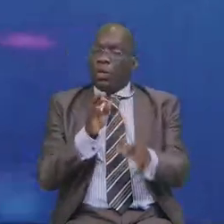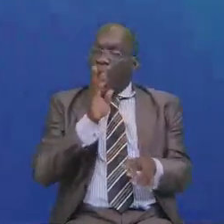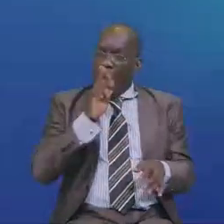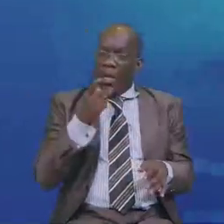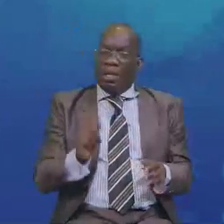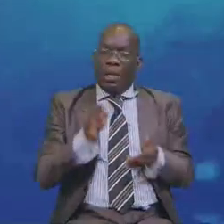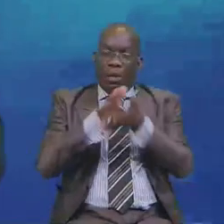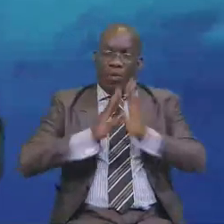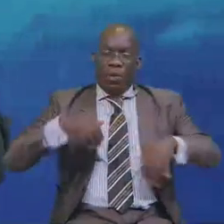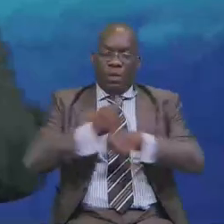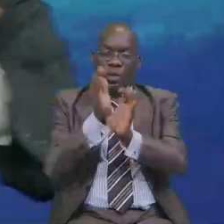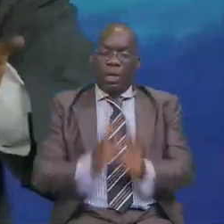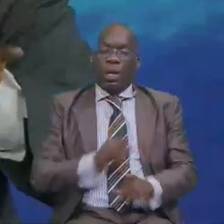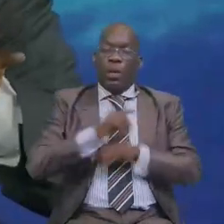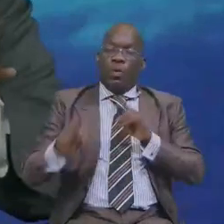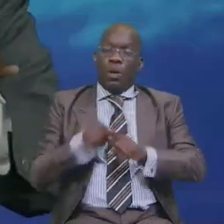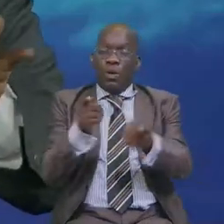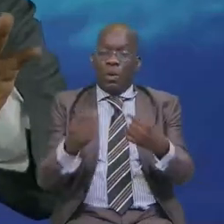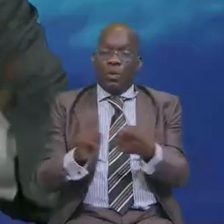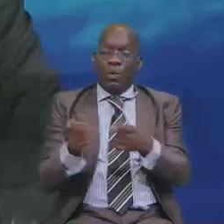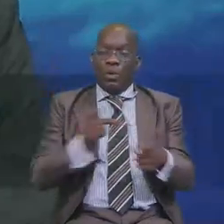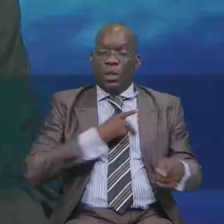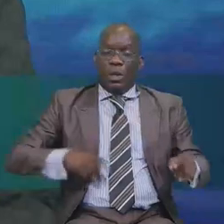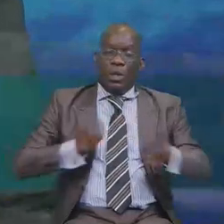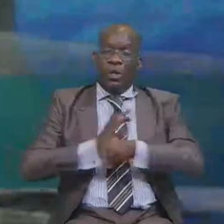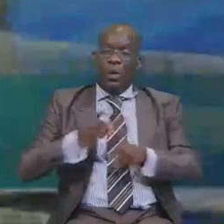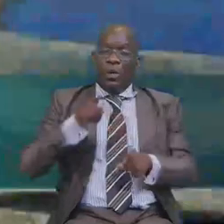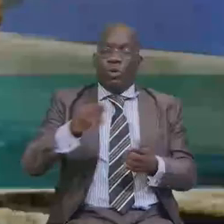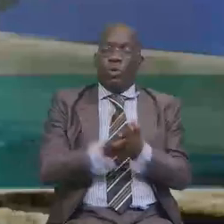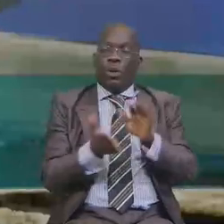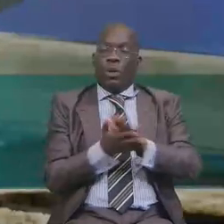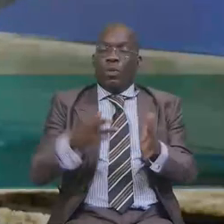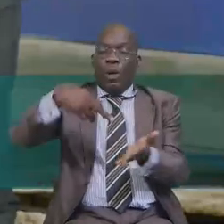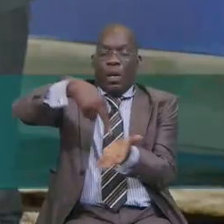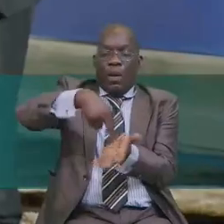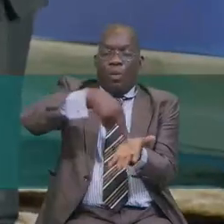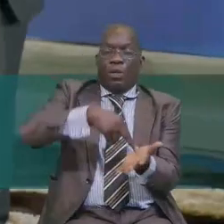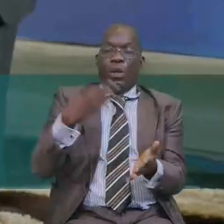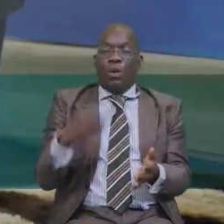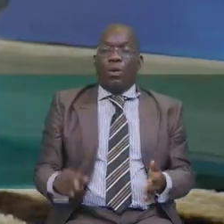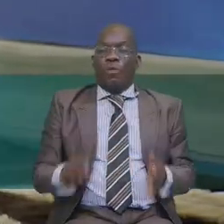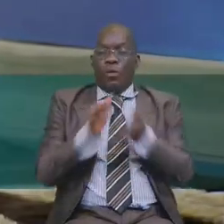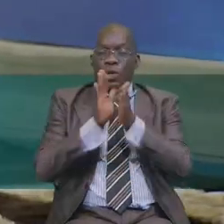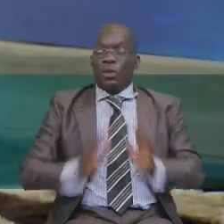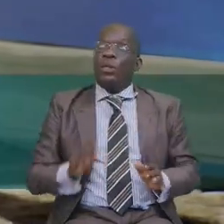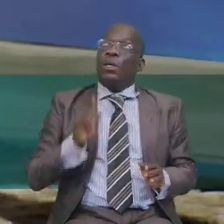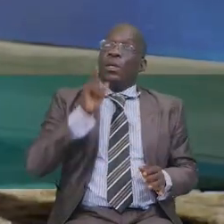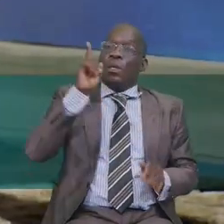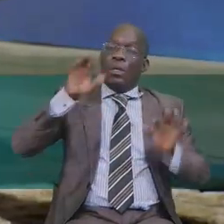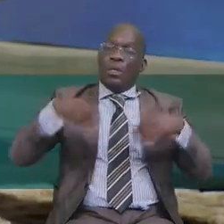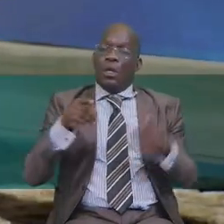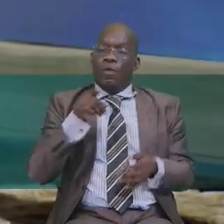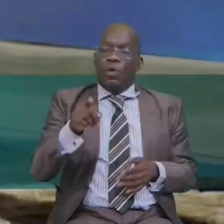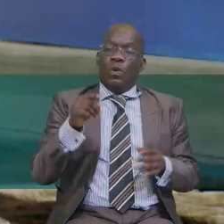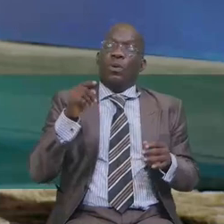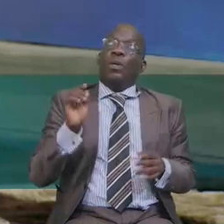paix. Quand tu viens dans le royaume, tu deviens un ambassadeur de paix. Il te donne sa paix. Et il y a